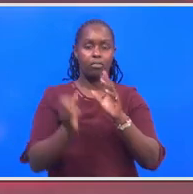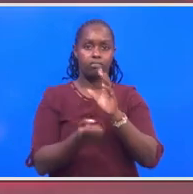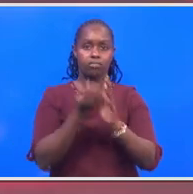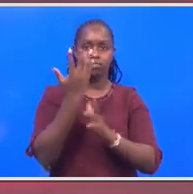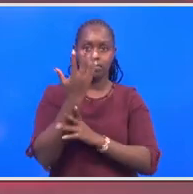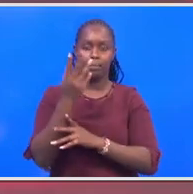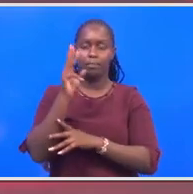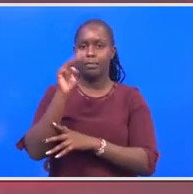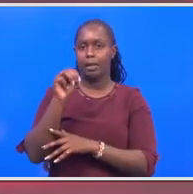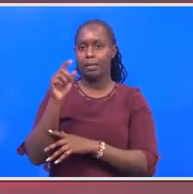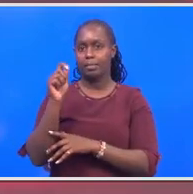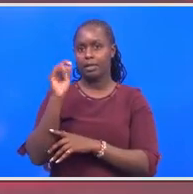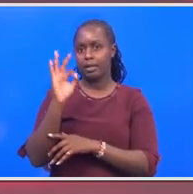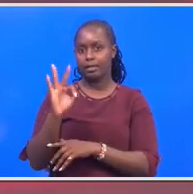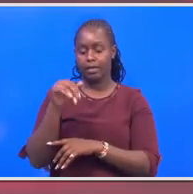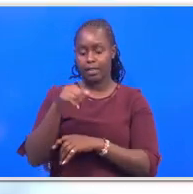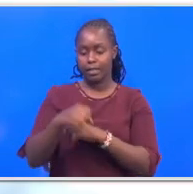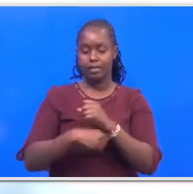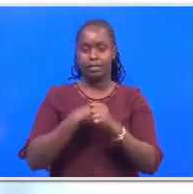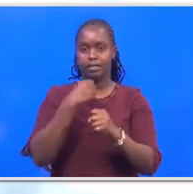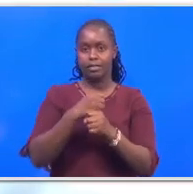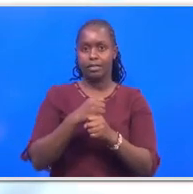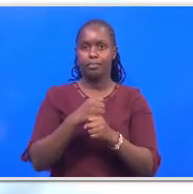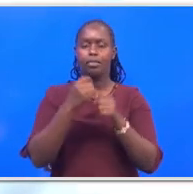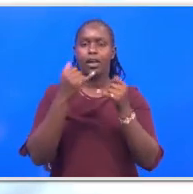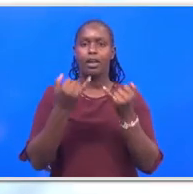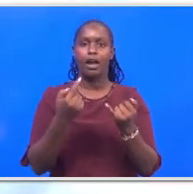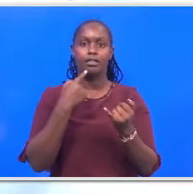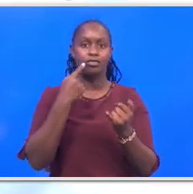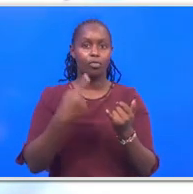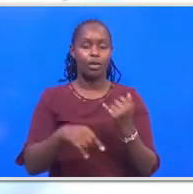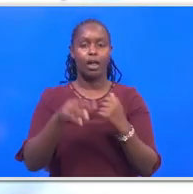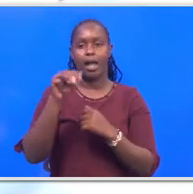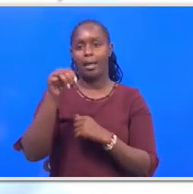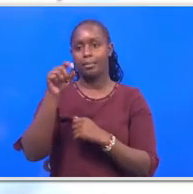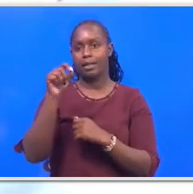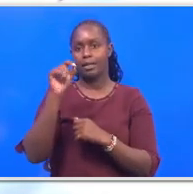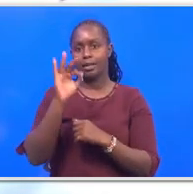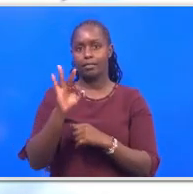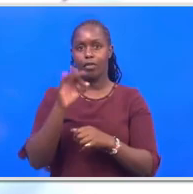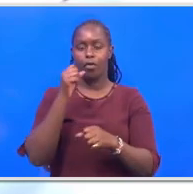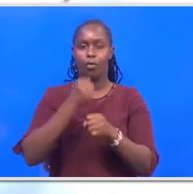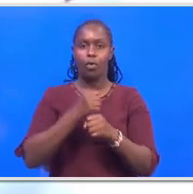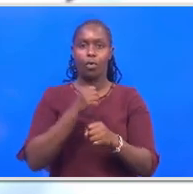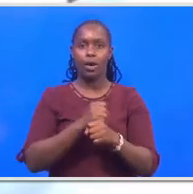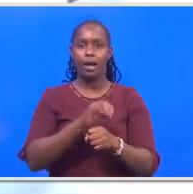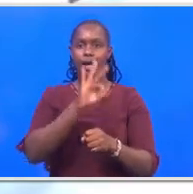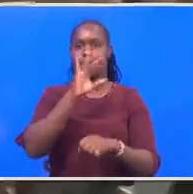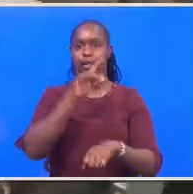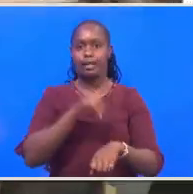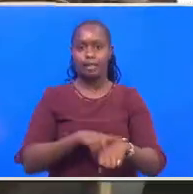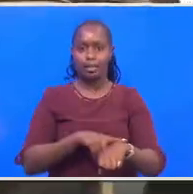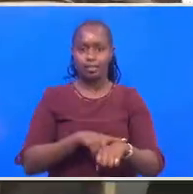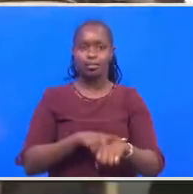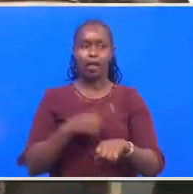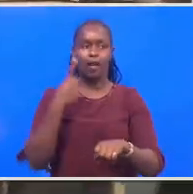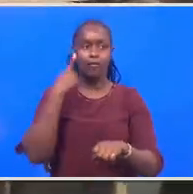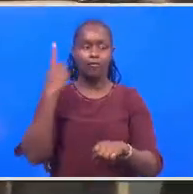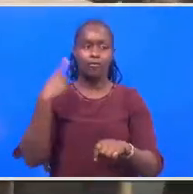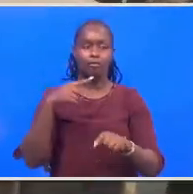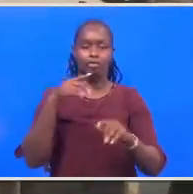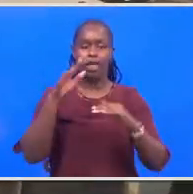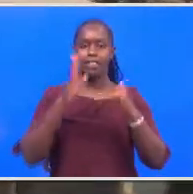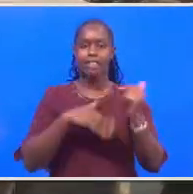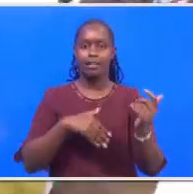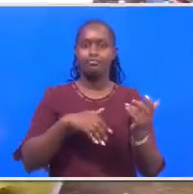mwaka huu wa kiserikali, Mwangaza amesema MTF itafanya kazi mara tatu zaidi ya wanakandarasi binafsi.